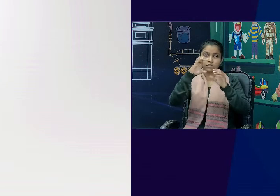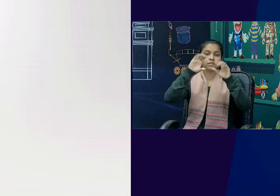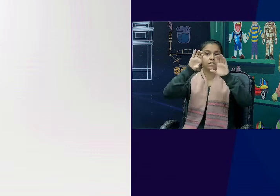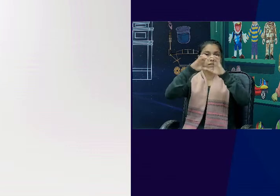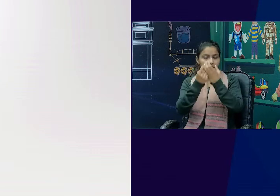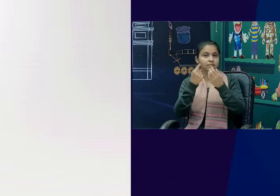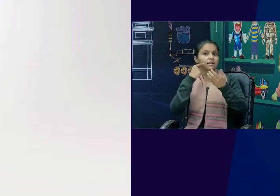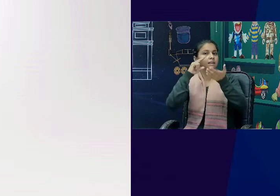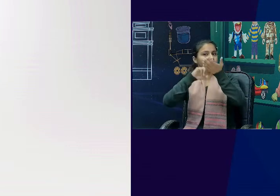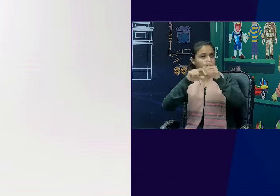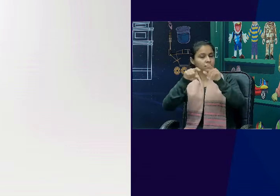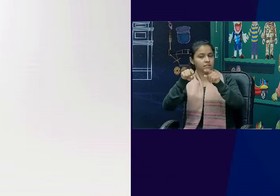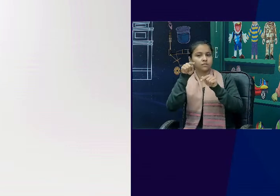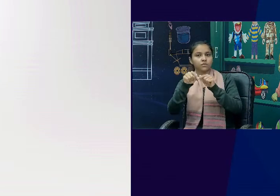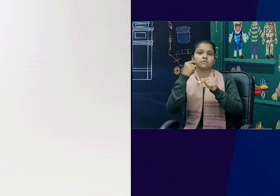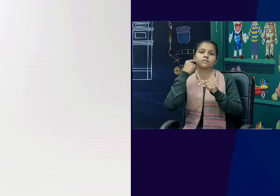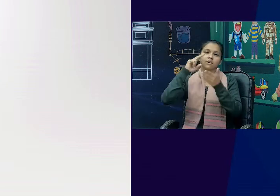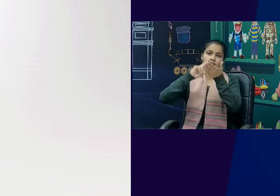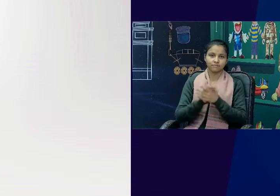dth.class9@ciet.nic.in.